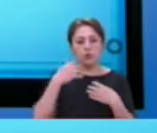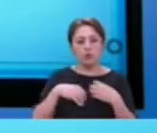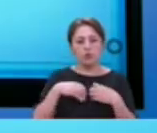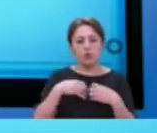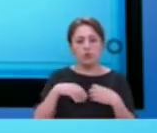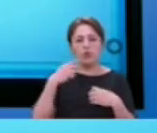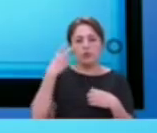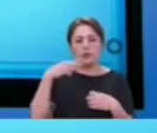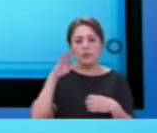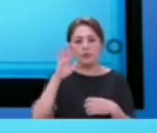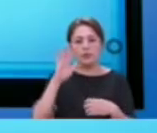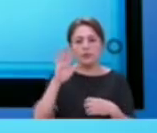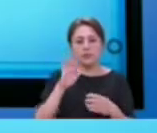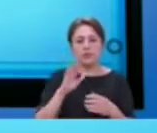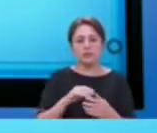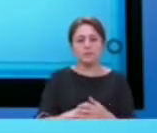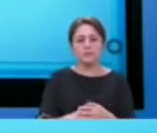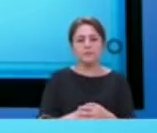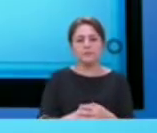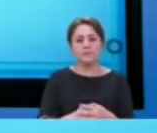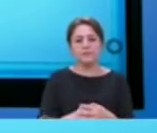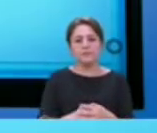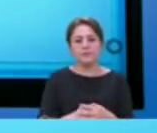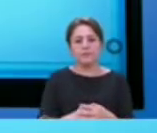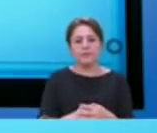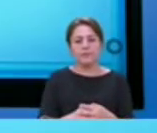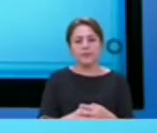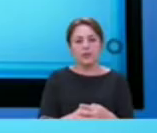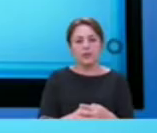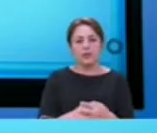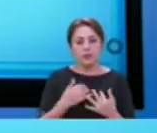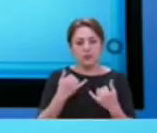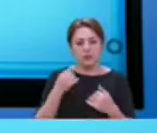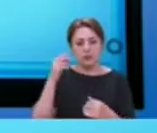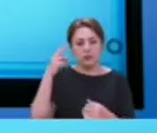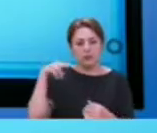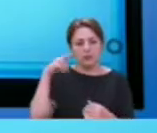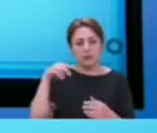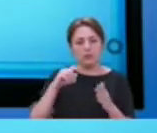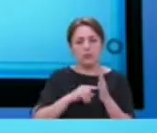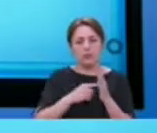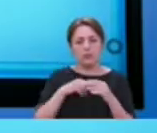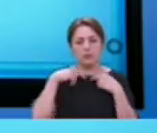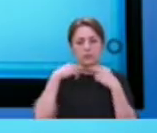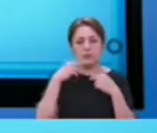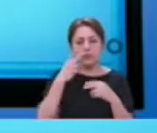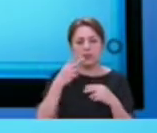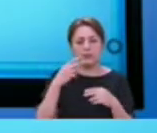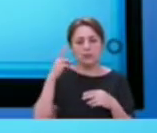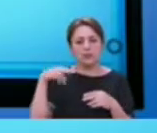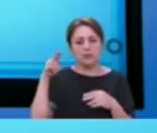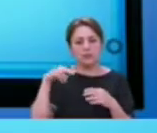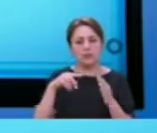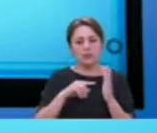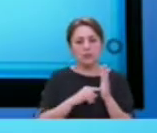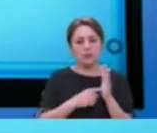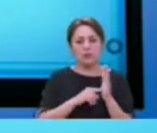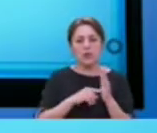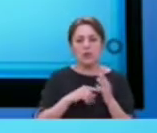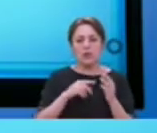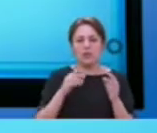Bu 25 ekan. Endi D nuqtaga e'tibor beramiz. D nuqta endi